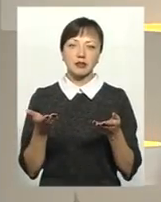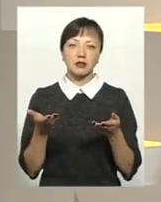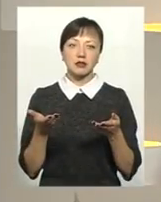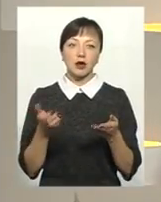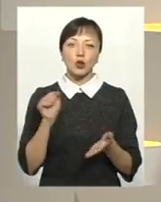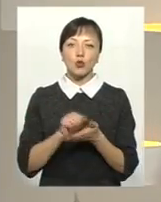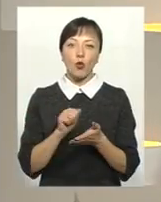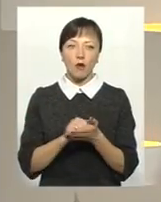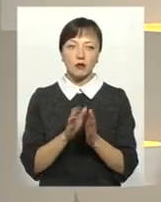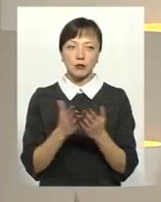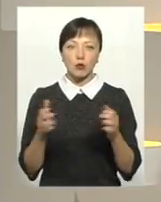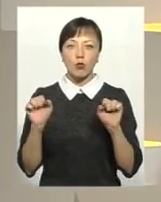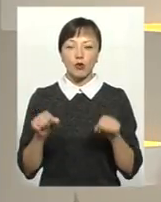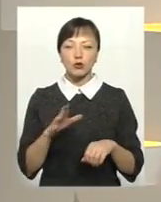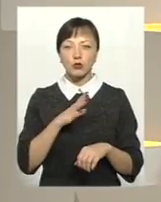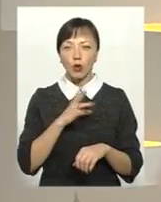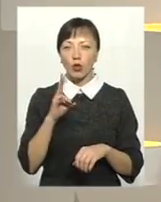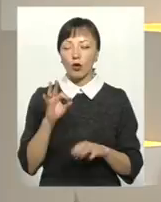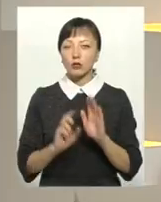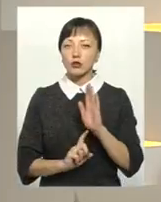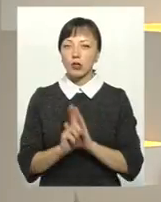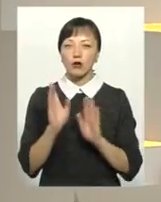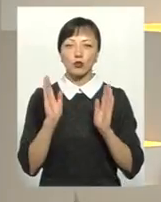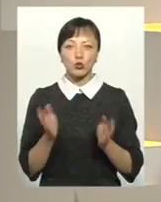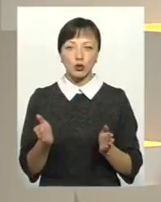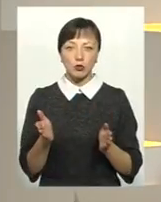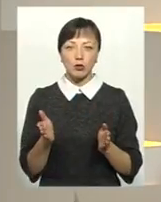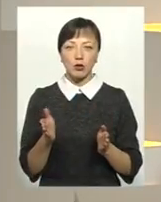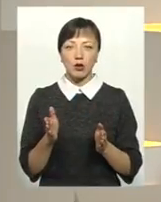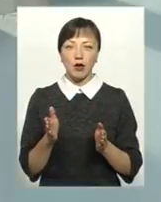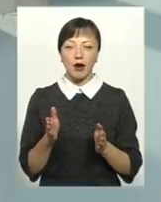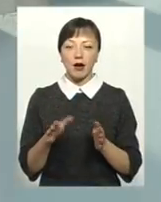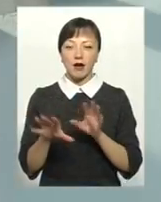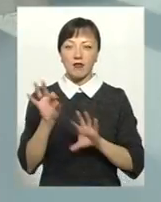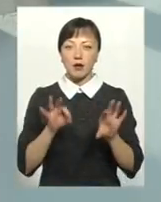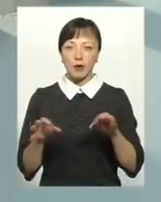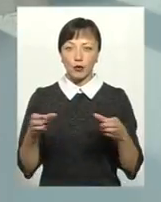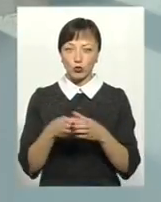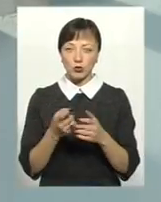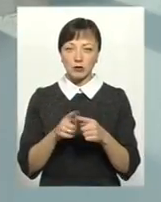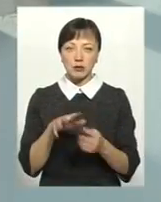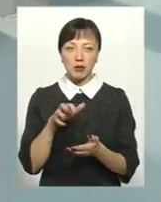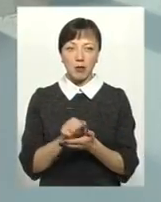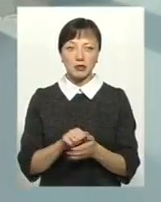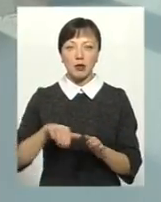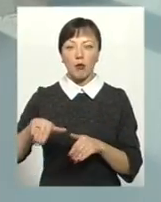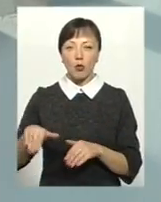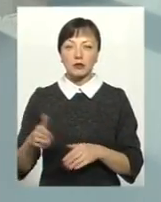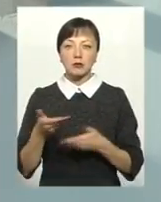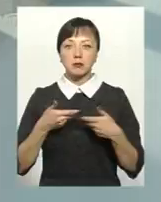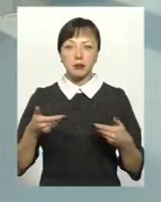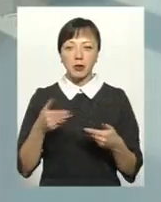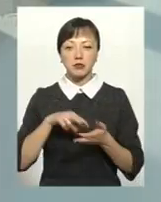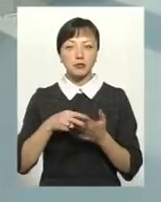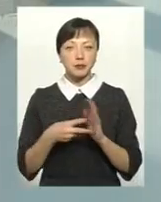друковану продукцію може бути. Ну, спочатку ми виберемо робочу групу, яка буде цим займатися. А потім ми намітили,